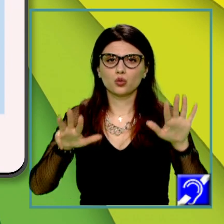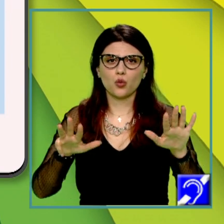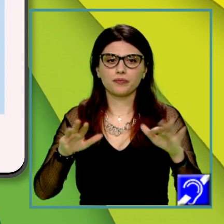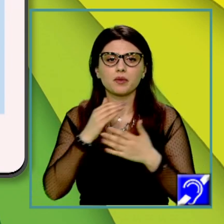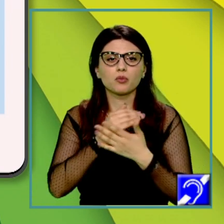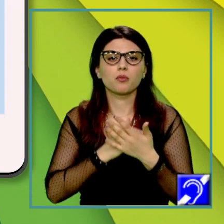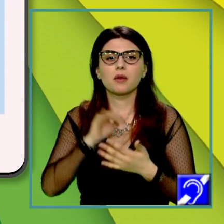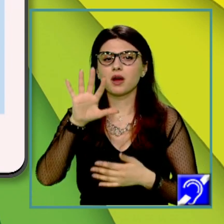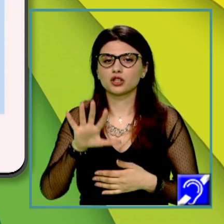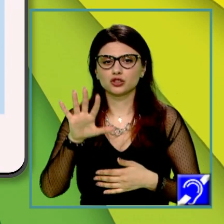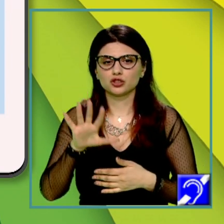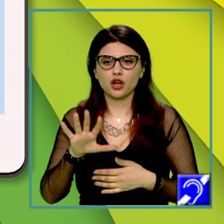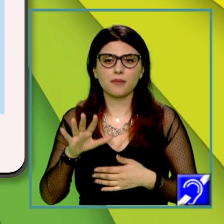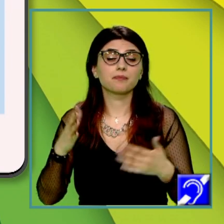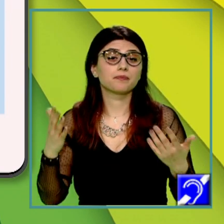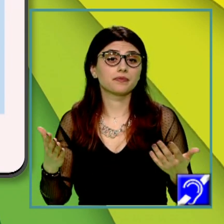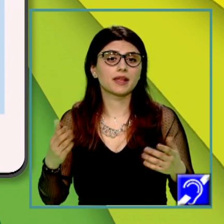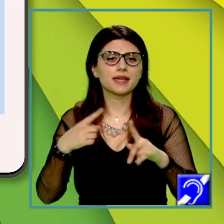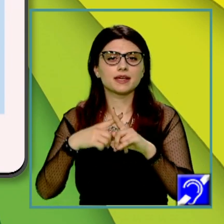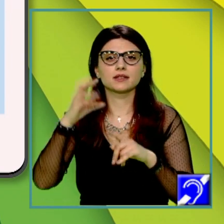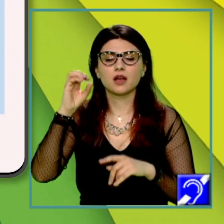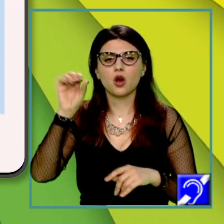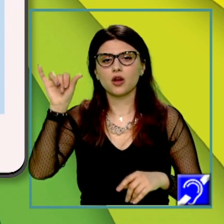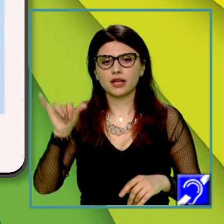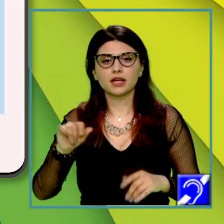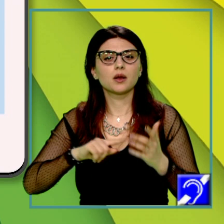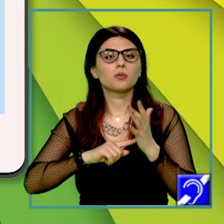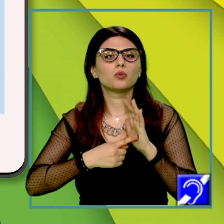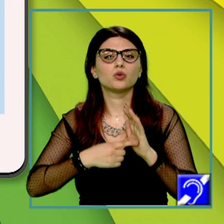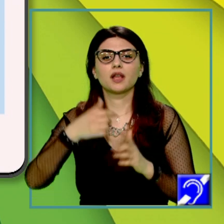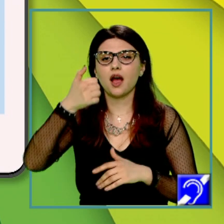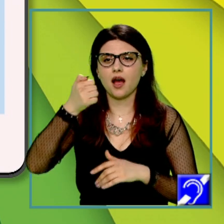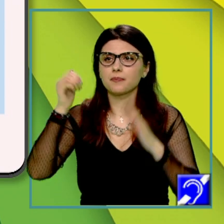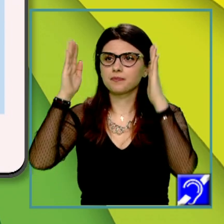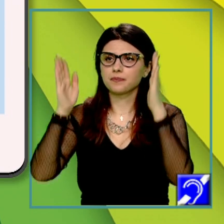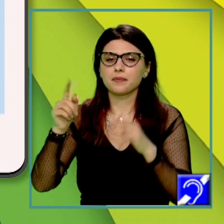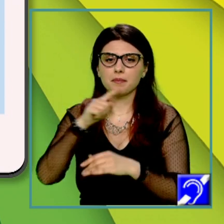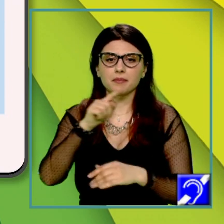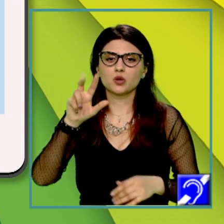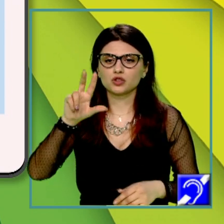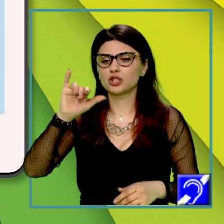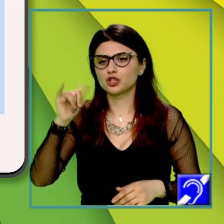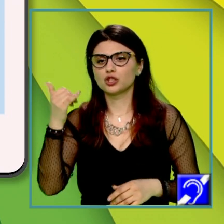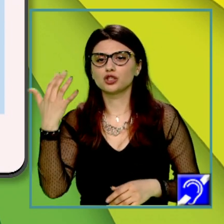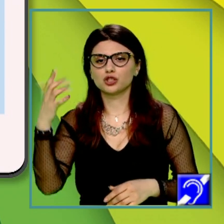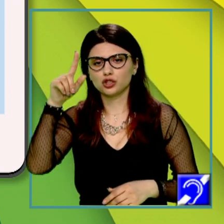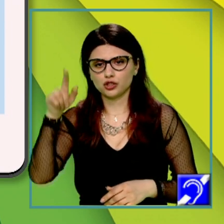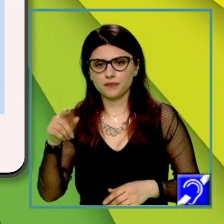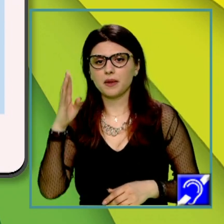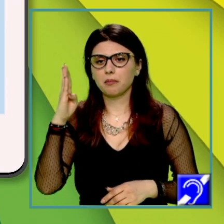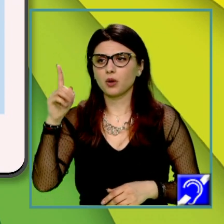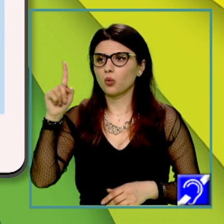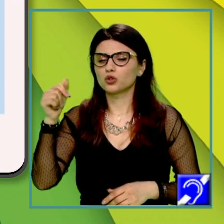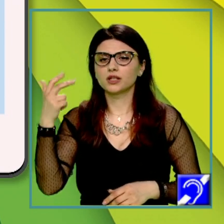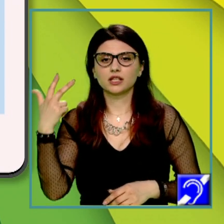În reperul cartezian x o y se consideră punctele a de coordonate minus 3 5 și b de coordonate